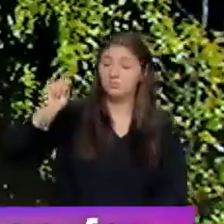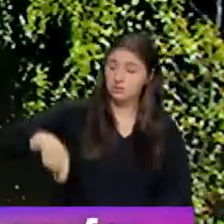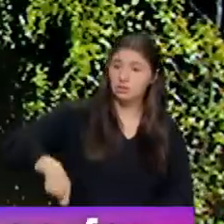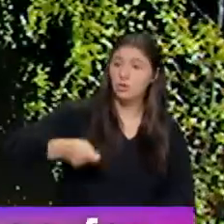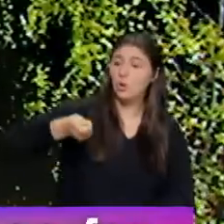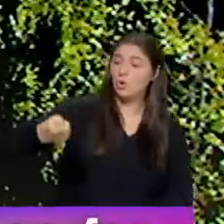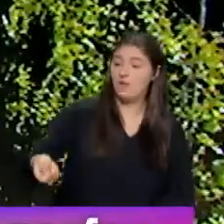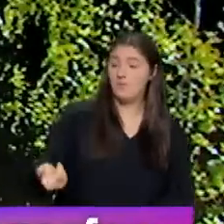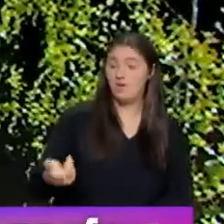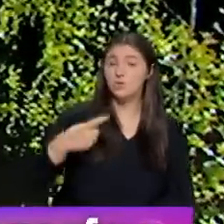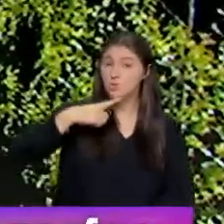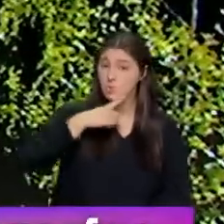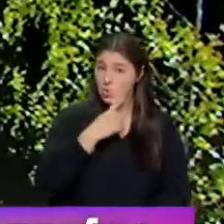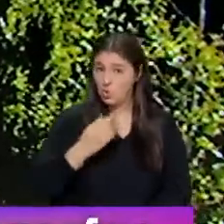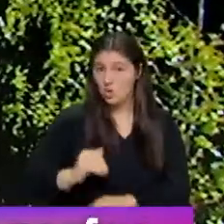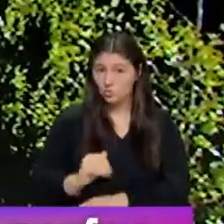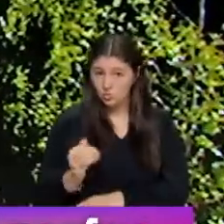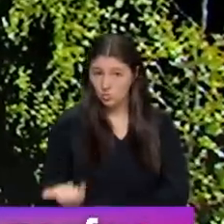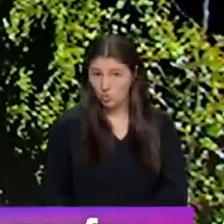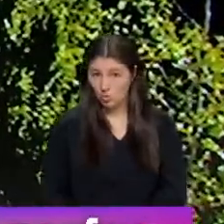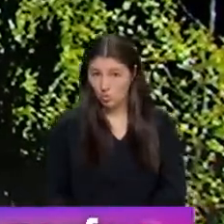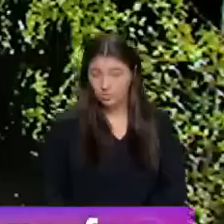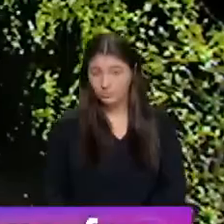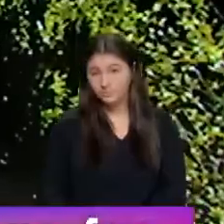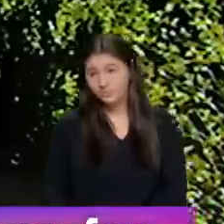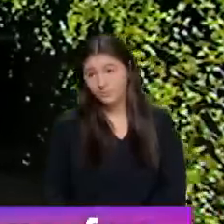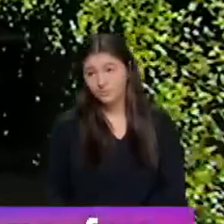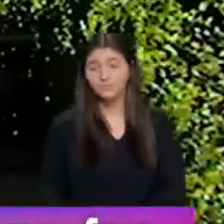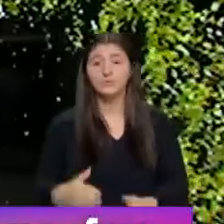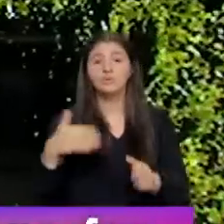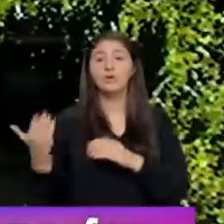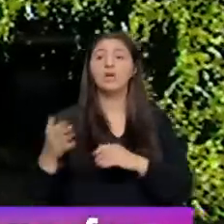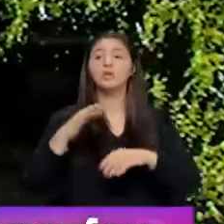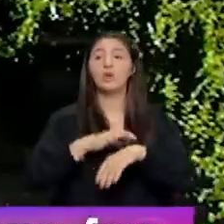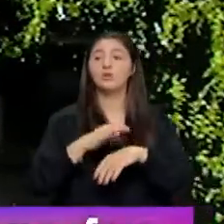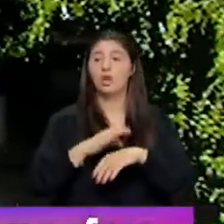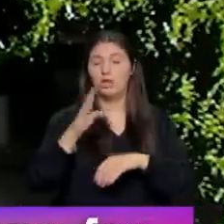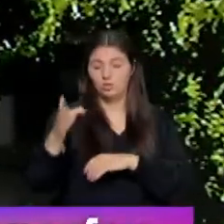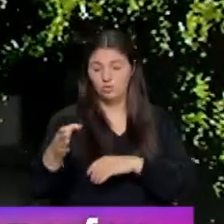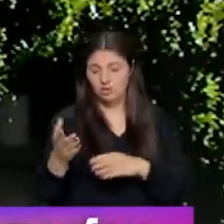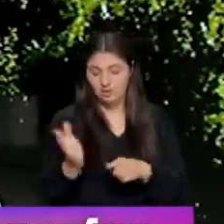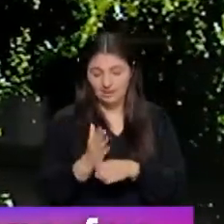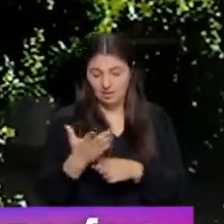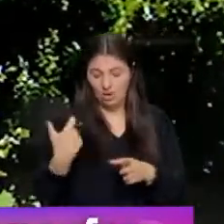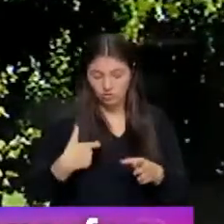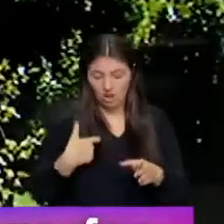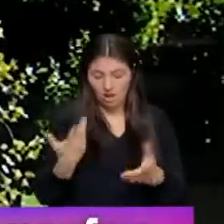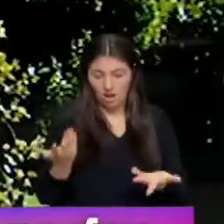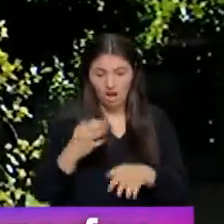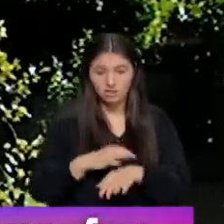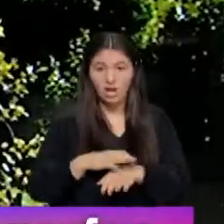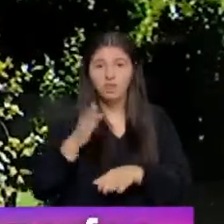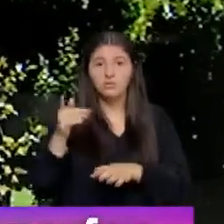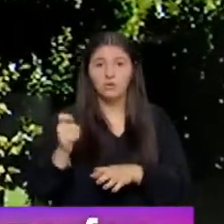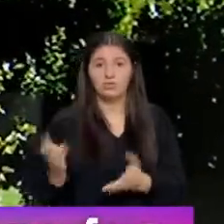kartını ödemekte zorlukta yaşıyor bir yandan sonra doktora gidiyor neden özel bir